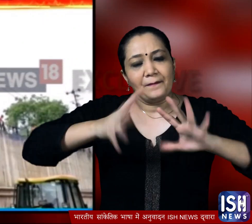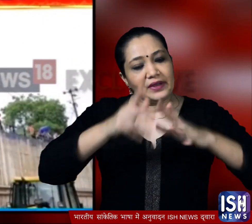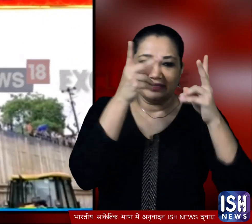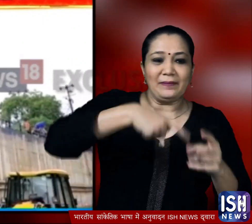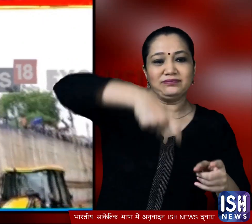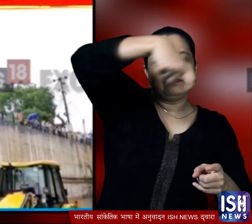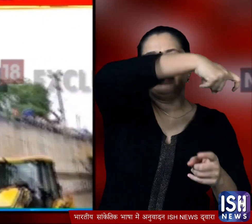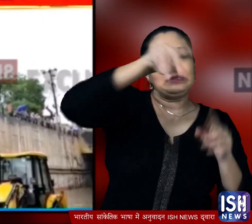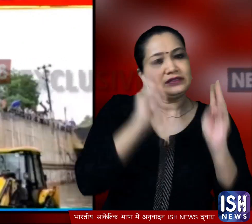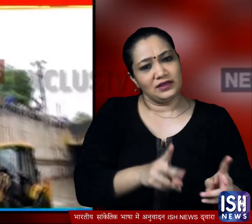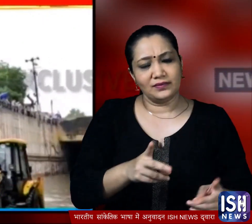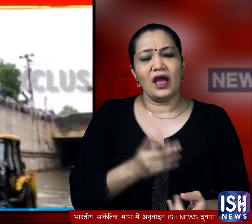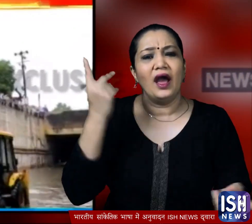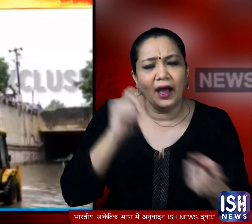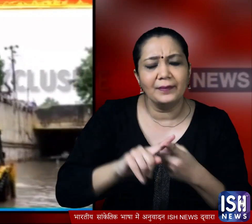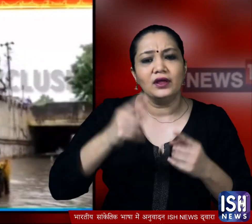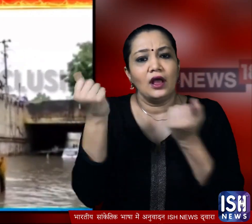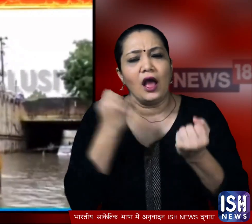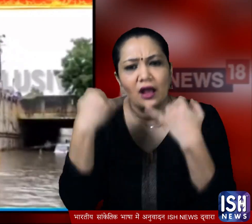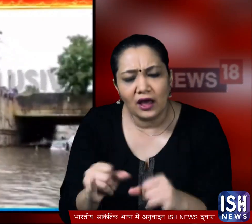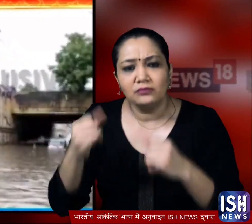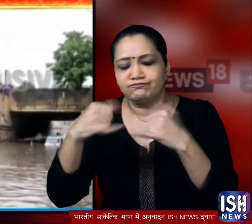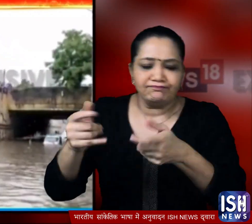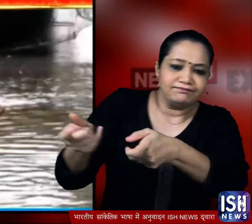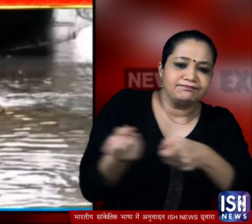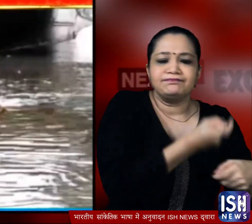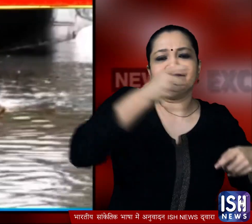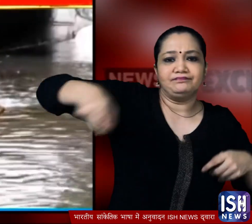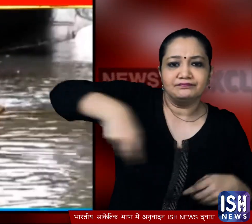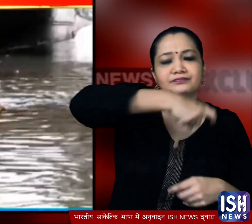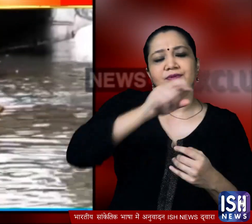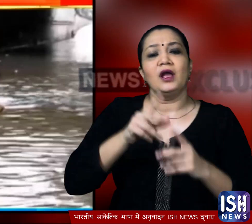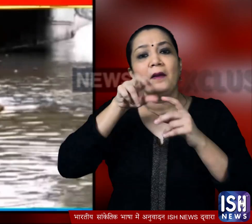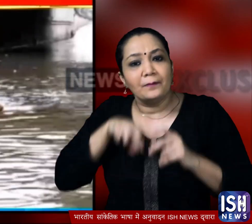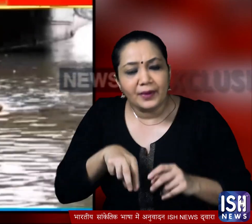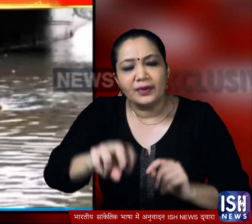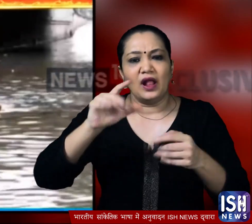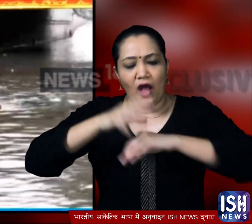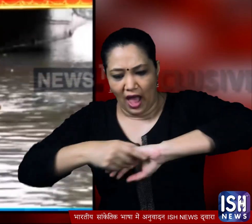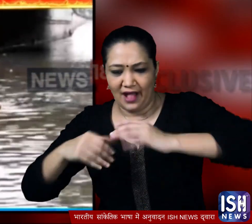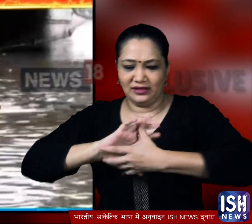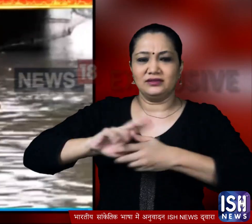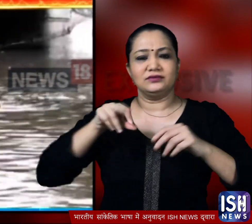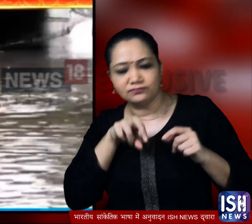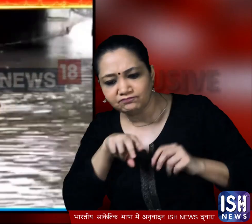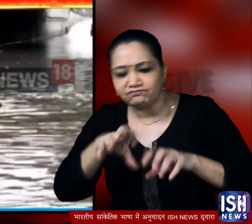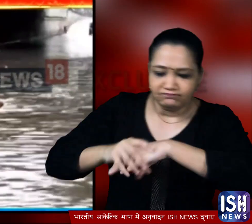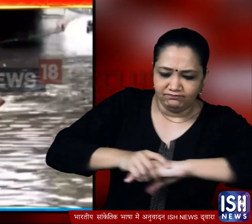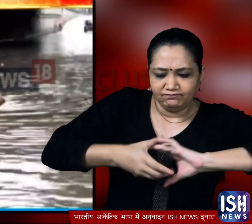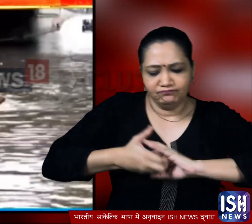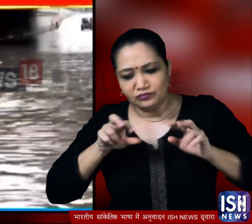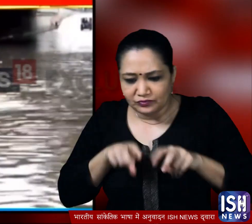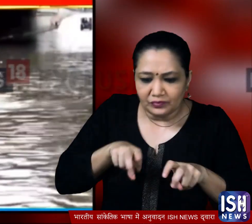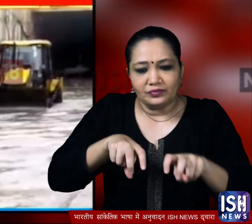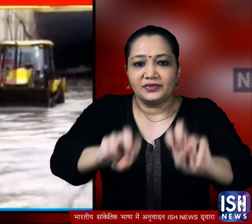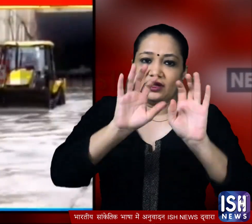वहीं खड़ा कर दिया गया, क्योंकि एक एक कर कई गाड़ियां वहां पानी में फंसती चली गईं। वहीं पैदल चलने वाले एक दूसरे का हाथ पकड़कर किसी तरह इस मुसीबत